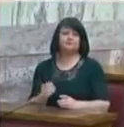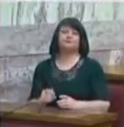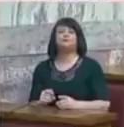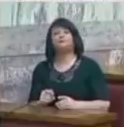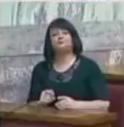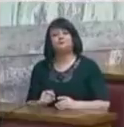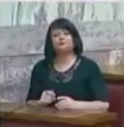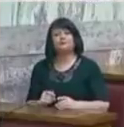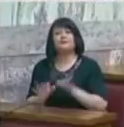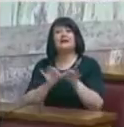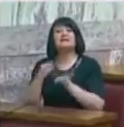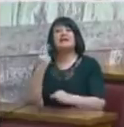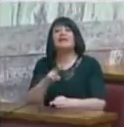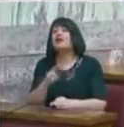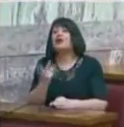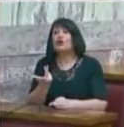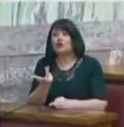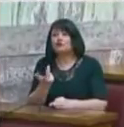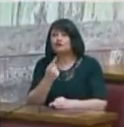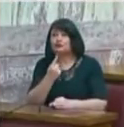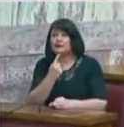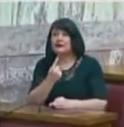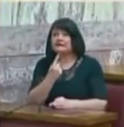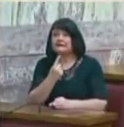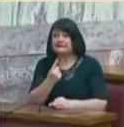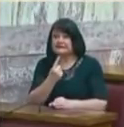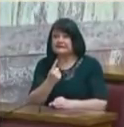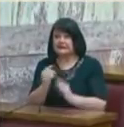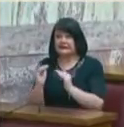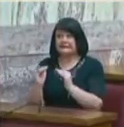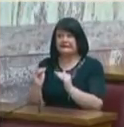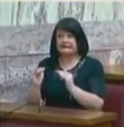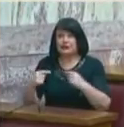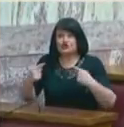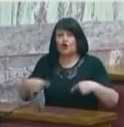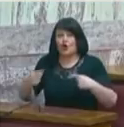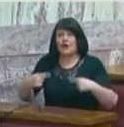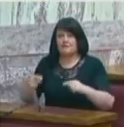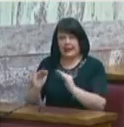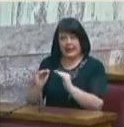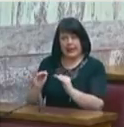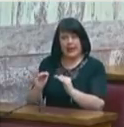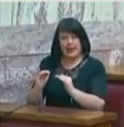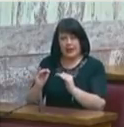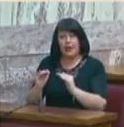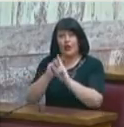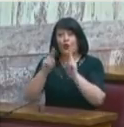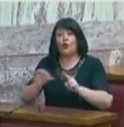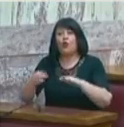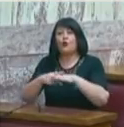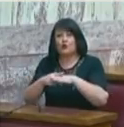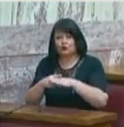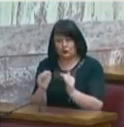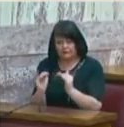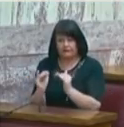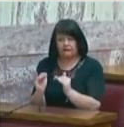Το σχέδιό σας άλλωστε ήταν βάστα Δουνουτού 3,5 χρόνια και βάστα Σόιμπλε. Γιατί το σχέδιό σας συνοψίζεται